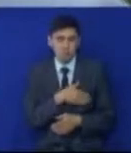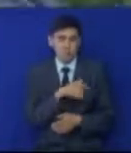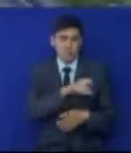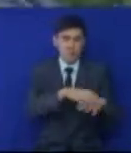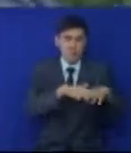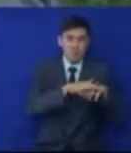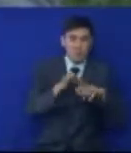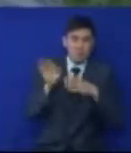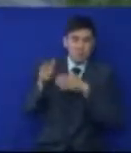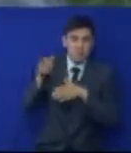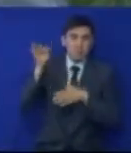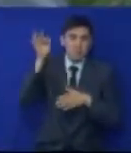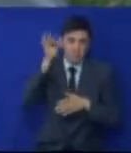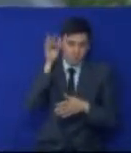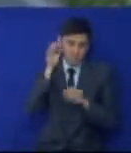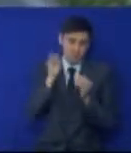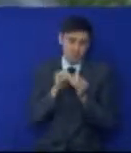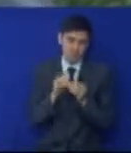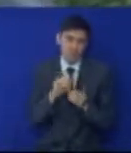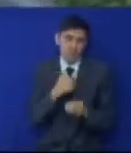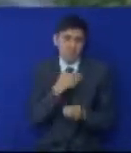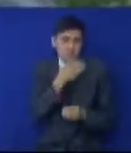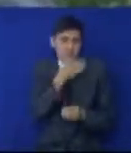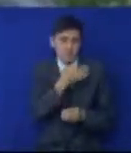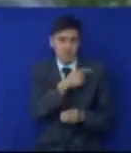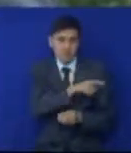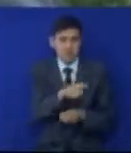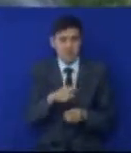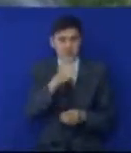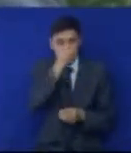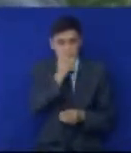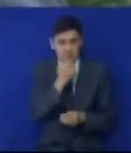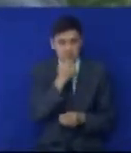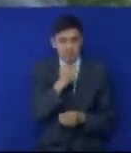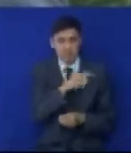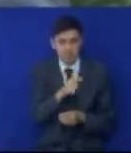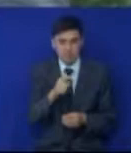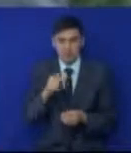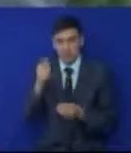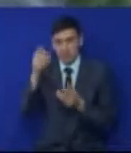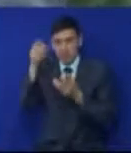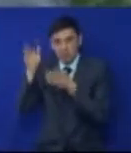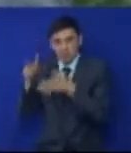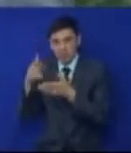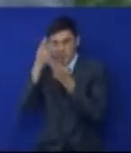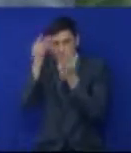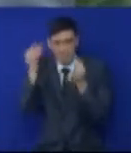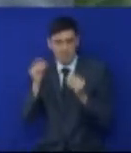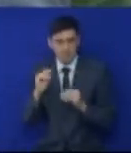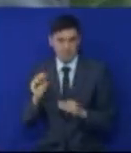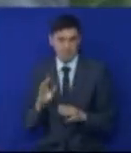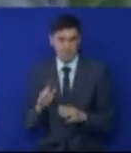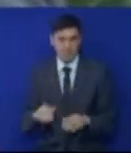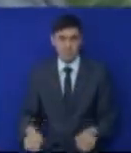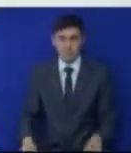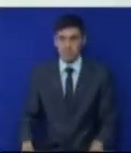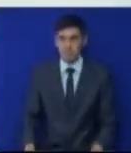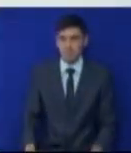екен. Елге халыққа рахмет айтайын деп отырмын, әкемді ұмытпай, еске алып, осындай шара өткізіп.